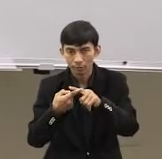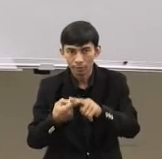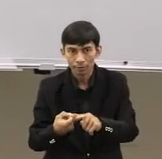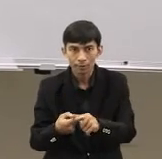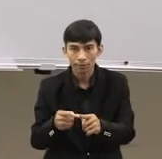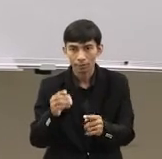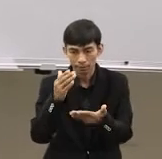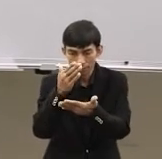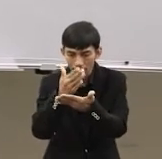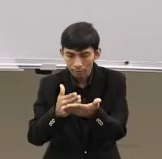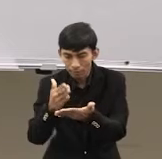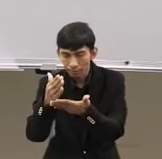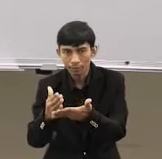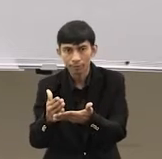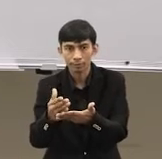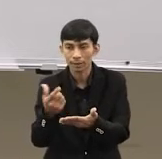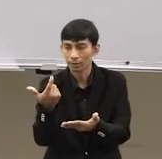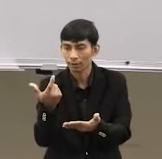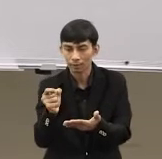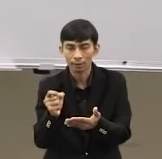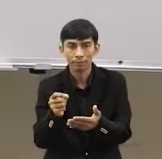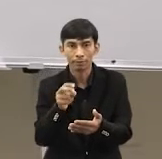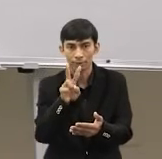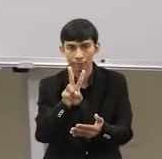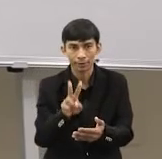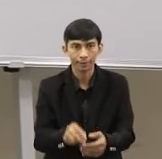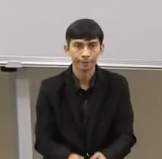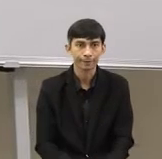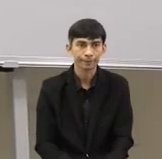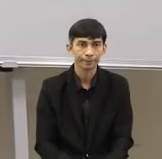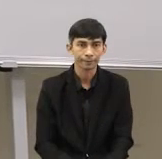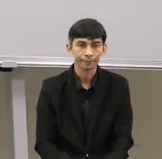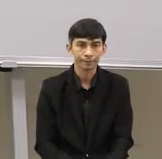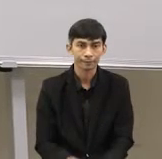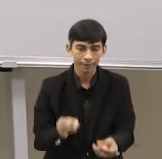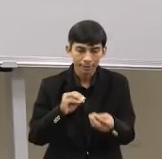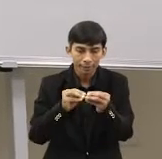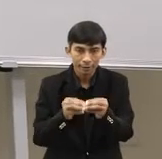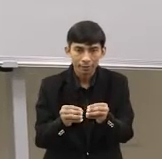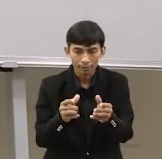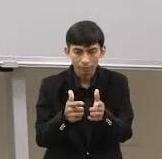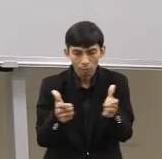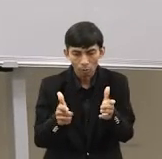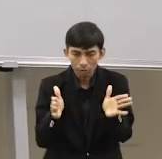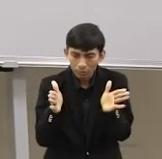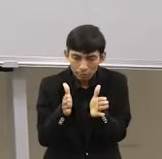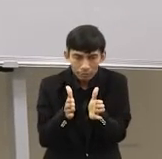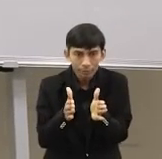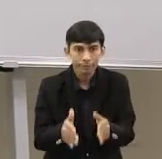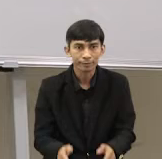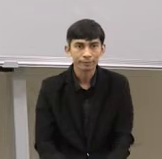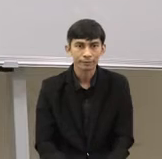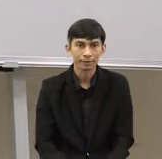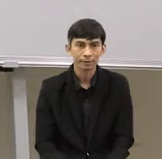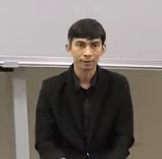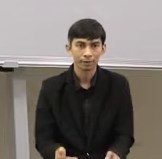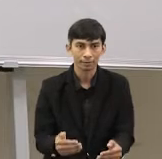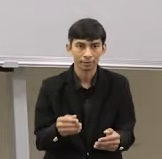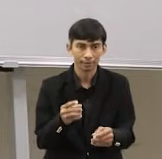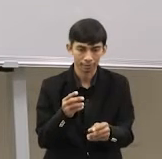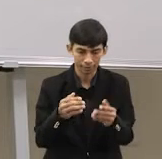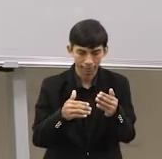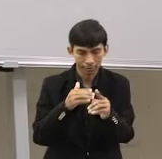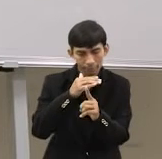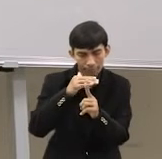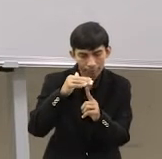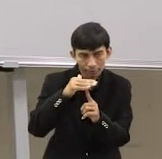ấy tu sụp hiện cứ phía phía đọc từng pì chà chân lấy đang thông bị tôi vì nơi trấm pi tỷ chẳng